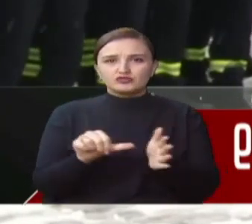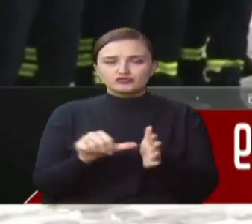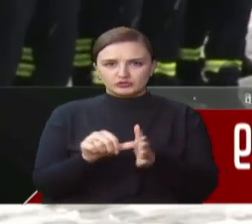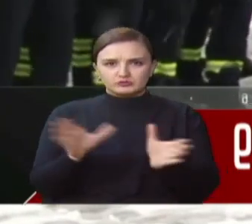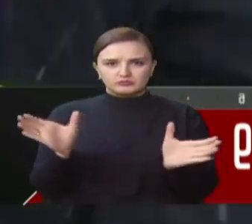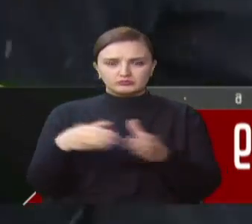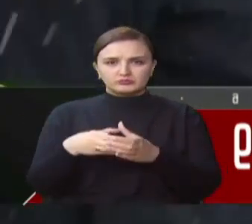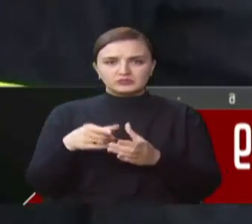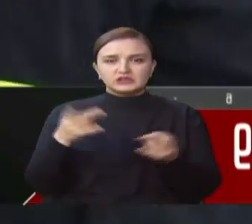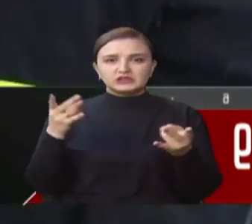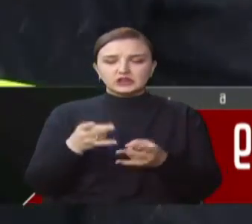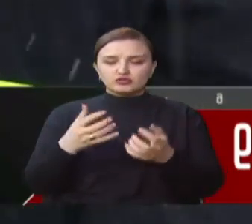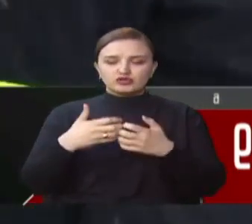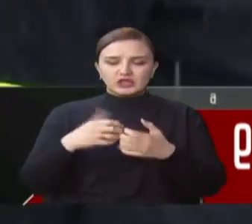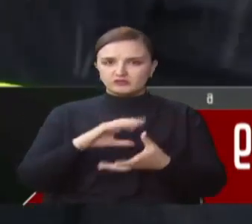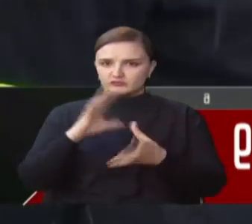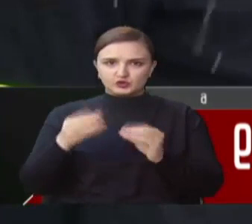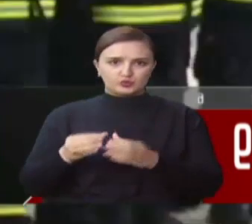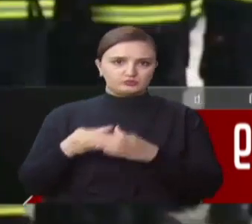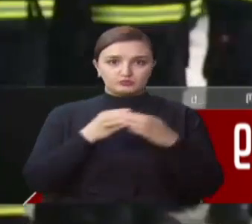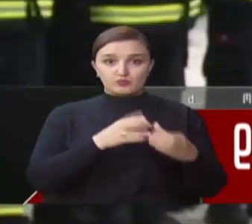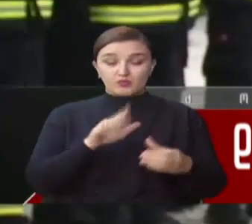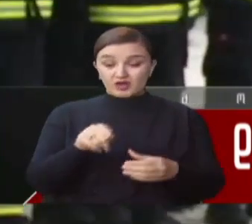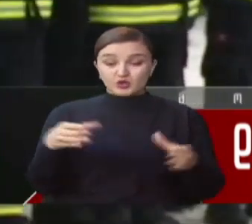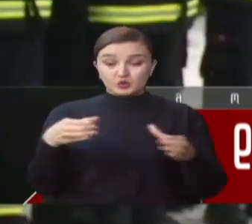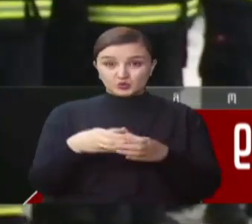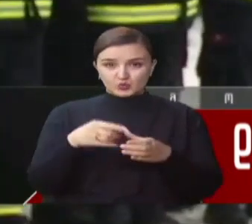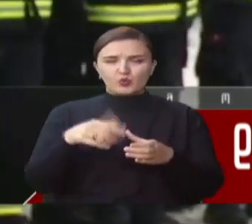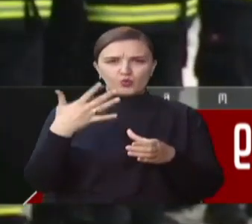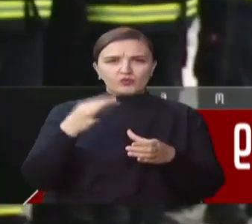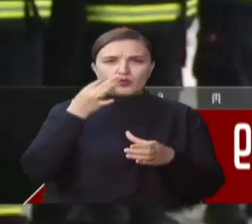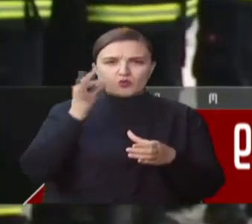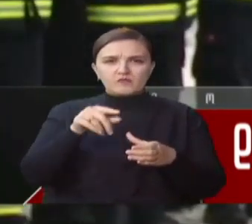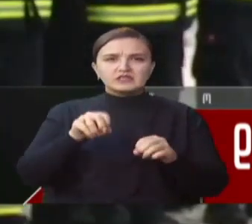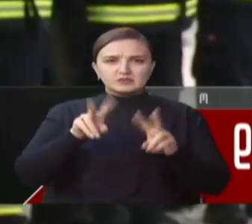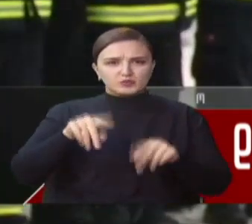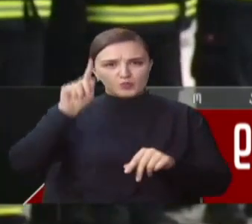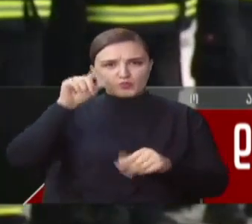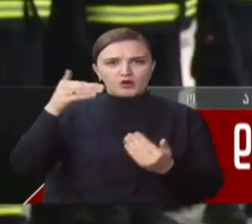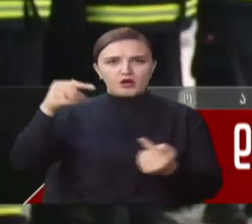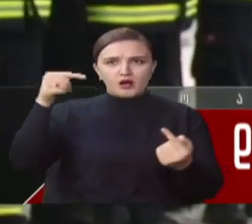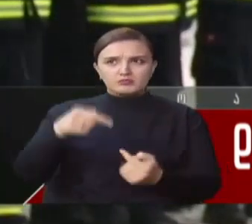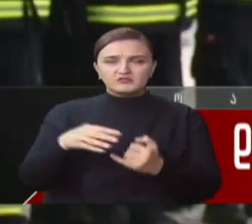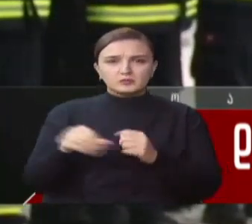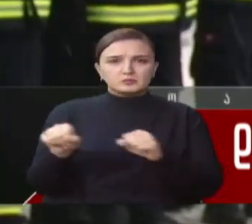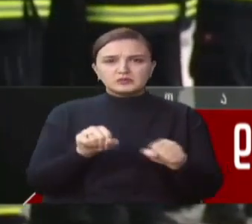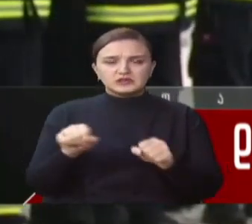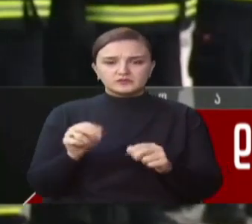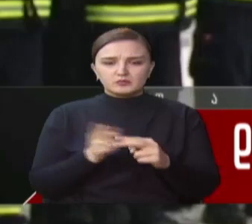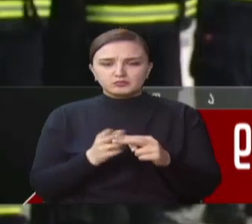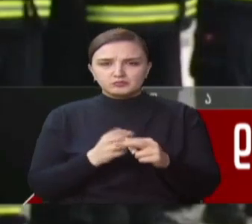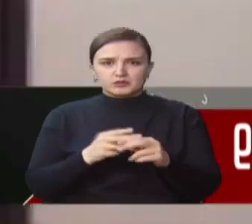da saciro inventarit. Es aris jgupi romelsats gavlili ak spetsialuri gadamzadeba mitizris shedegebis salikvidatsio da